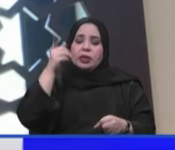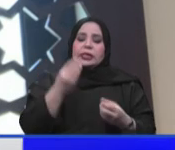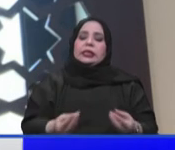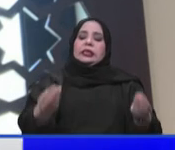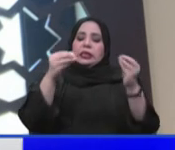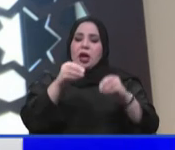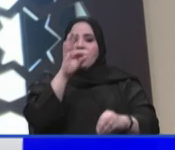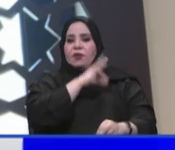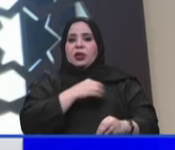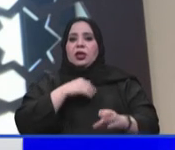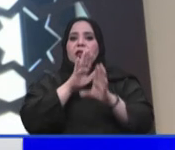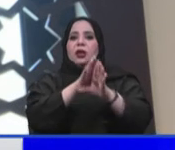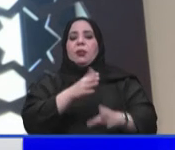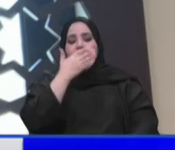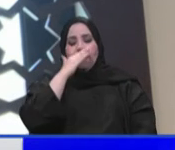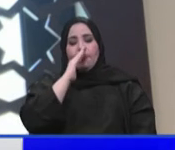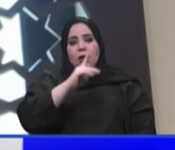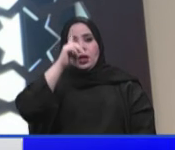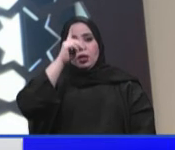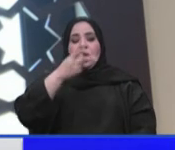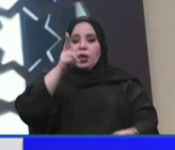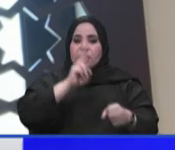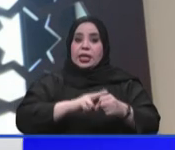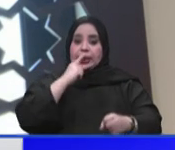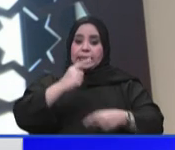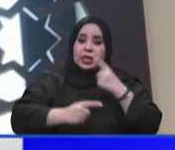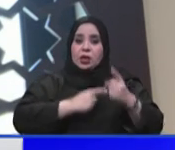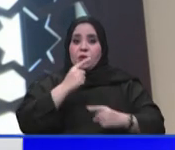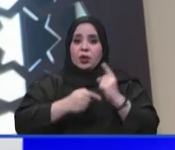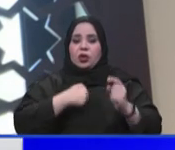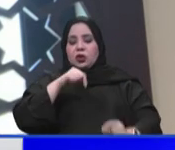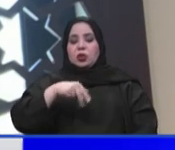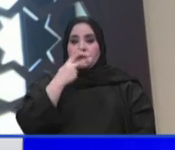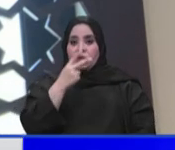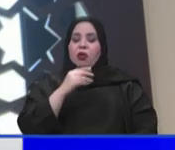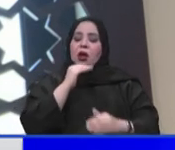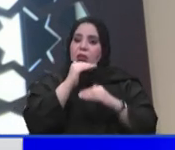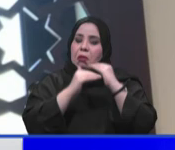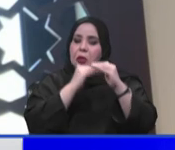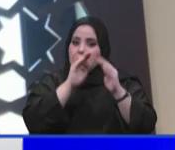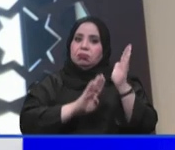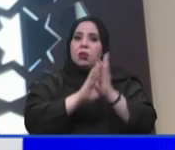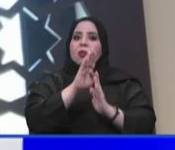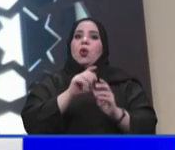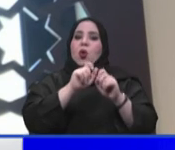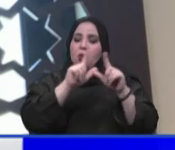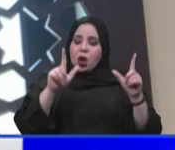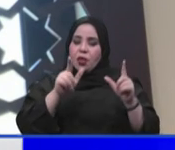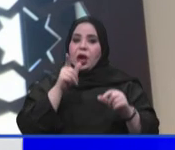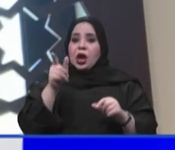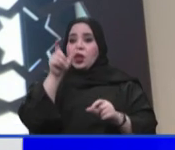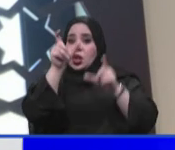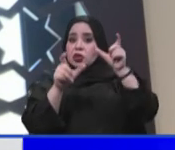هذه الحاضنات. ولله الحمد يعني كل سنة عن سنة نشوف أن في تطور وفي إنجاز ويتغيرون الوجوه، معناته